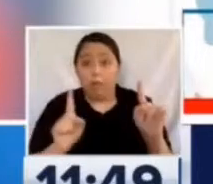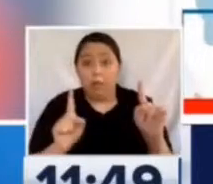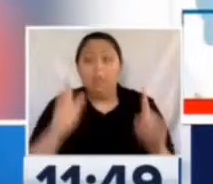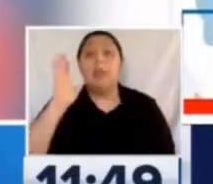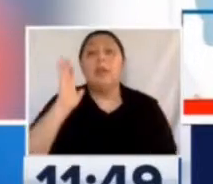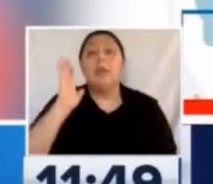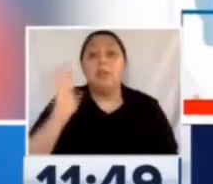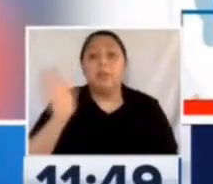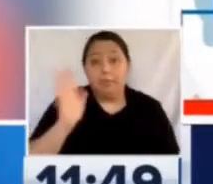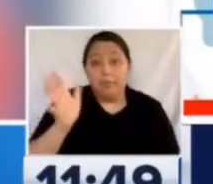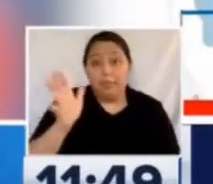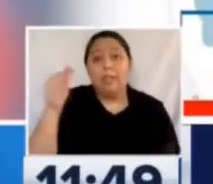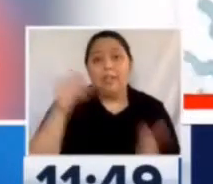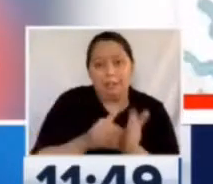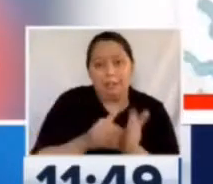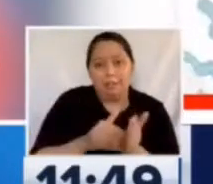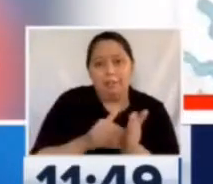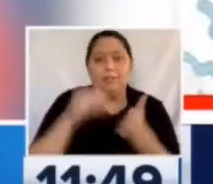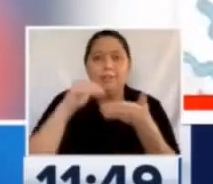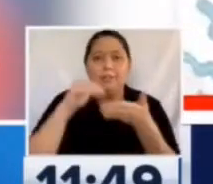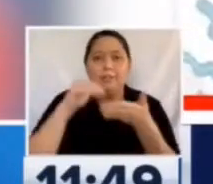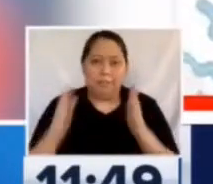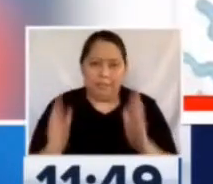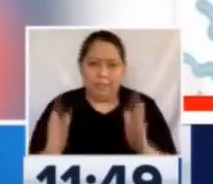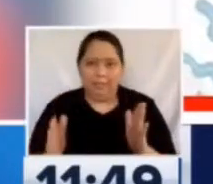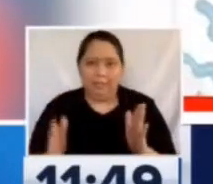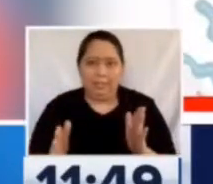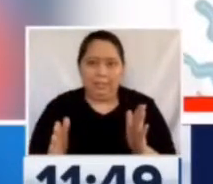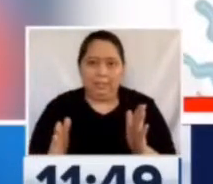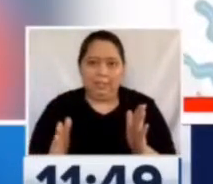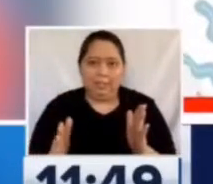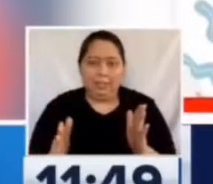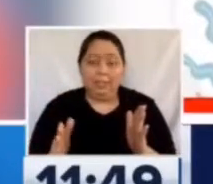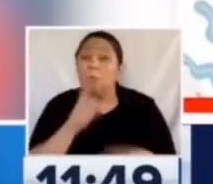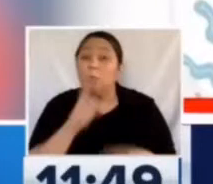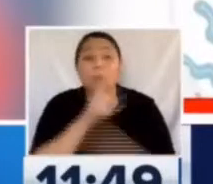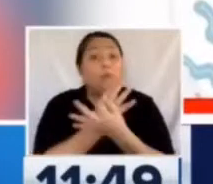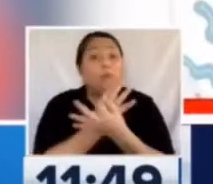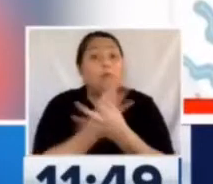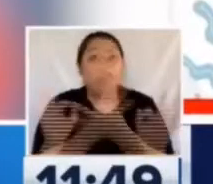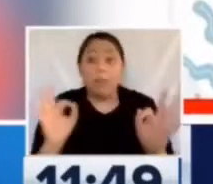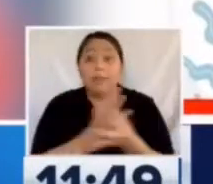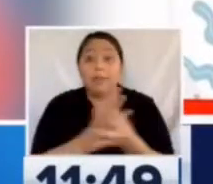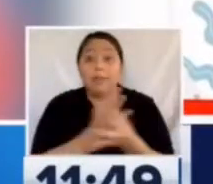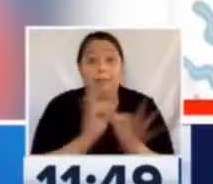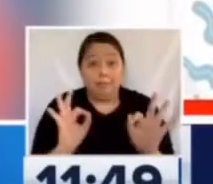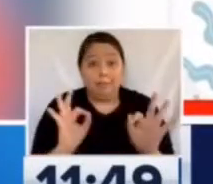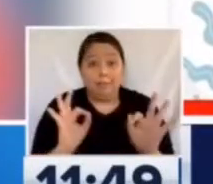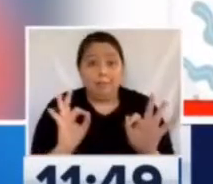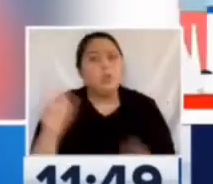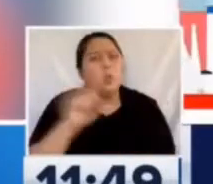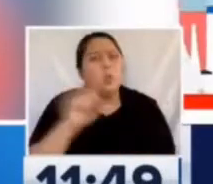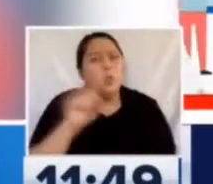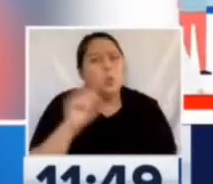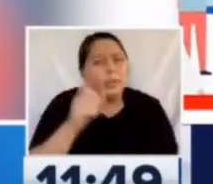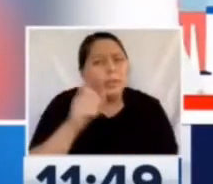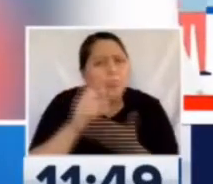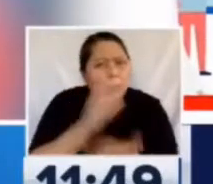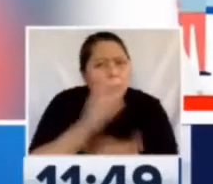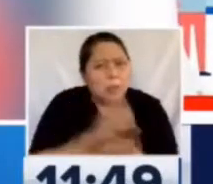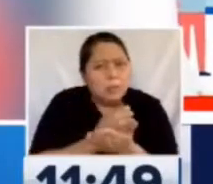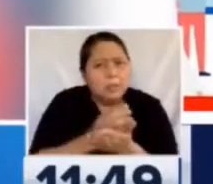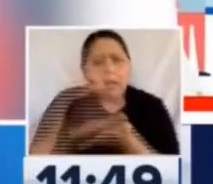pumunta lang ho sa taguiginfo.com. You click on TORCH, tapos yung pangalan ho natin ng programa doon ay